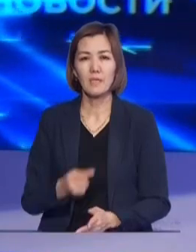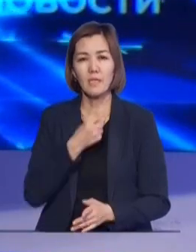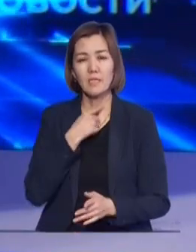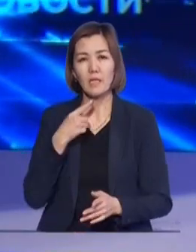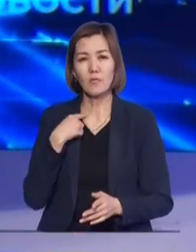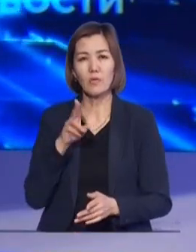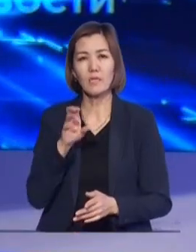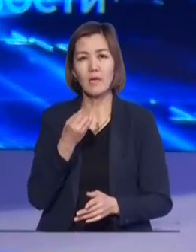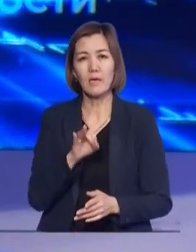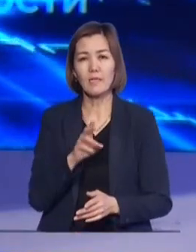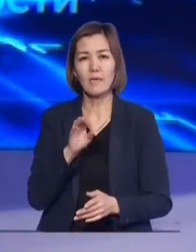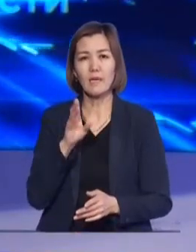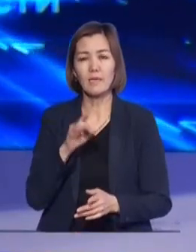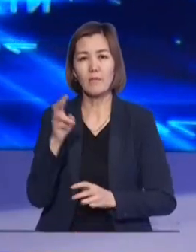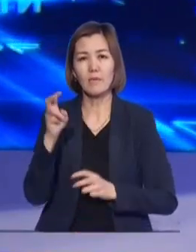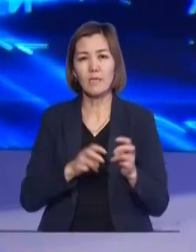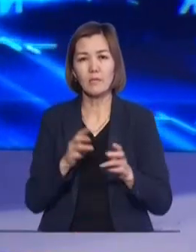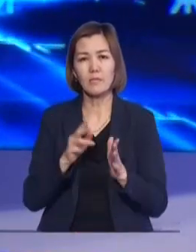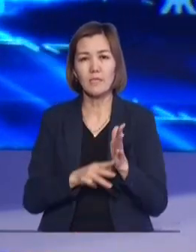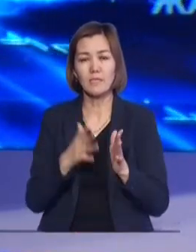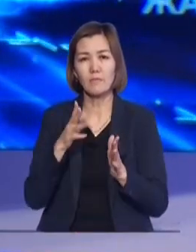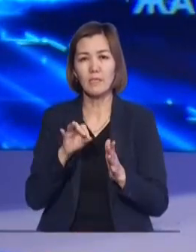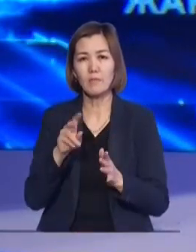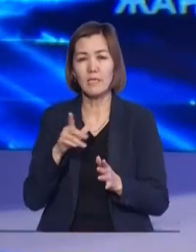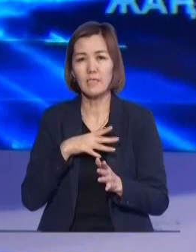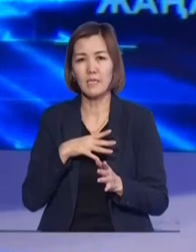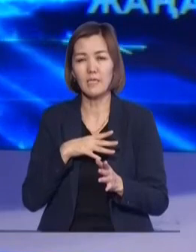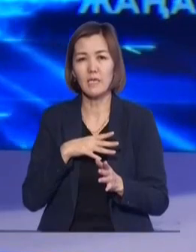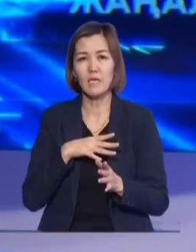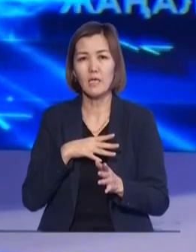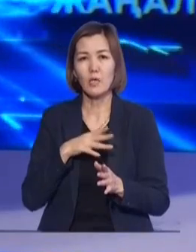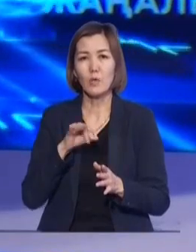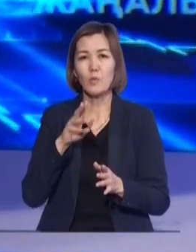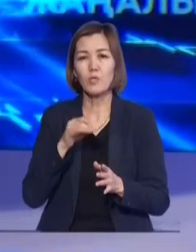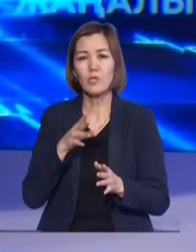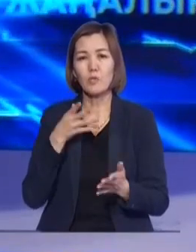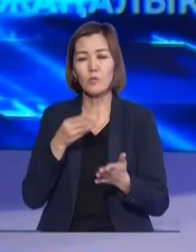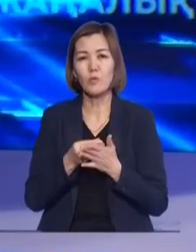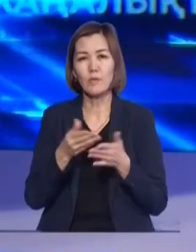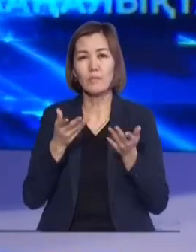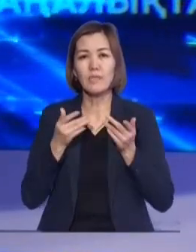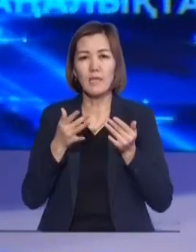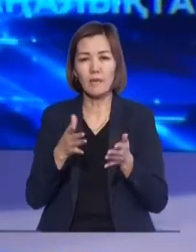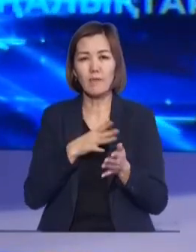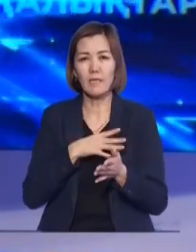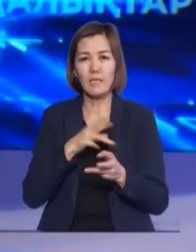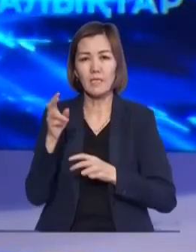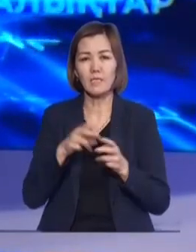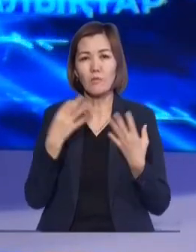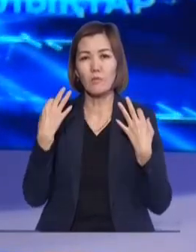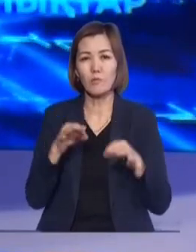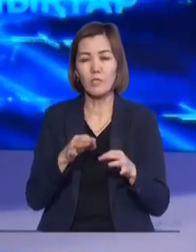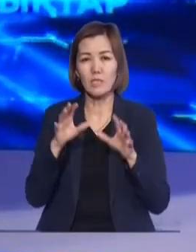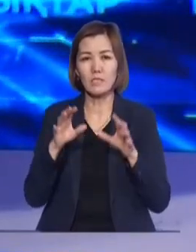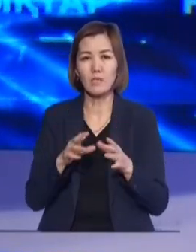Талдықорғандағы Қайнар АКБ кәсіпорнынан 85 миллиард теңге өтелалым төлеу талап етілді. Алайда зауыт мұндай төлемнен босатылған